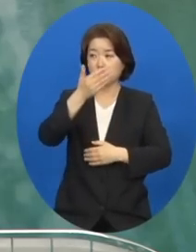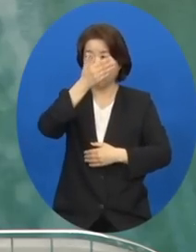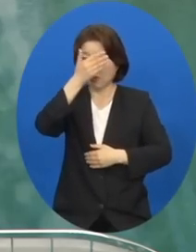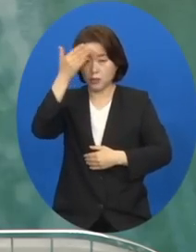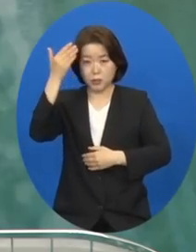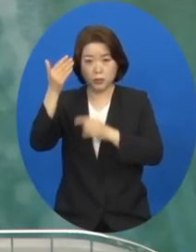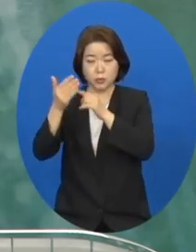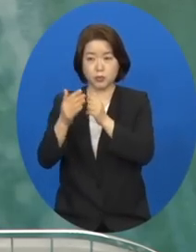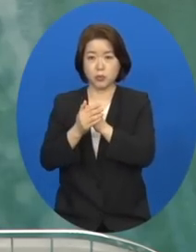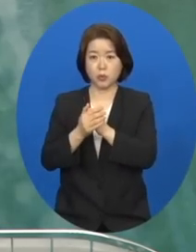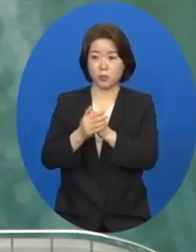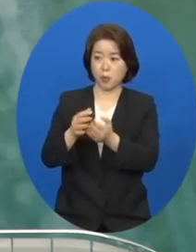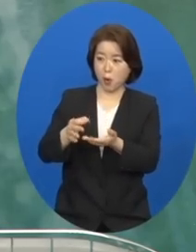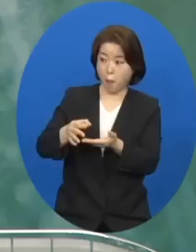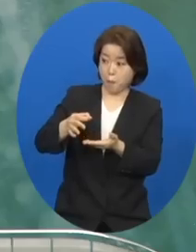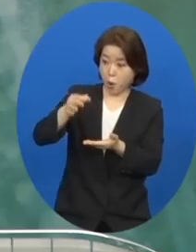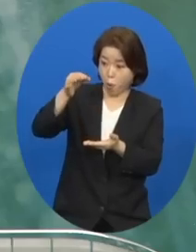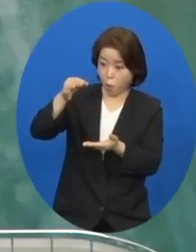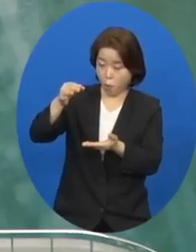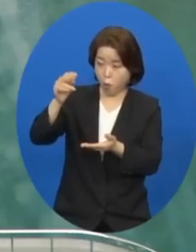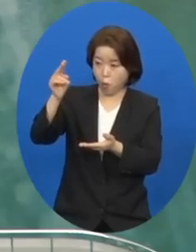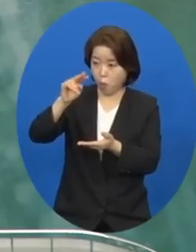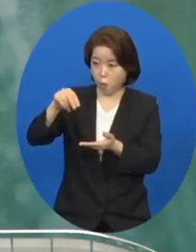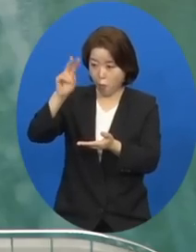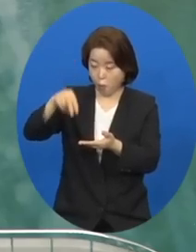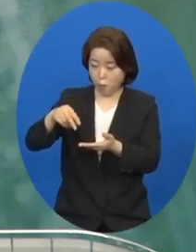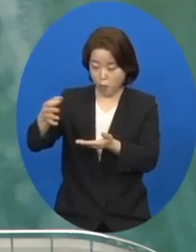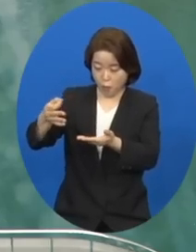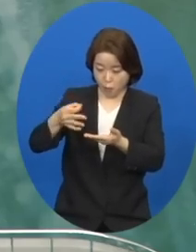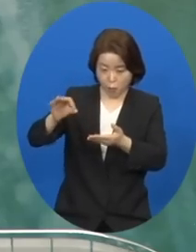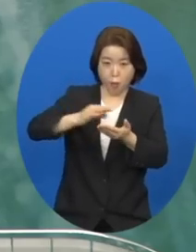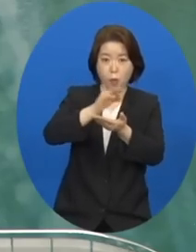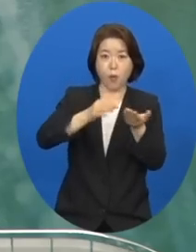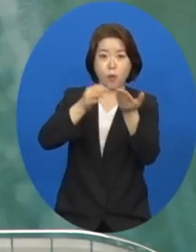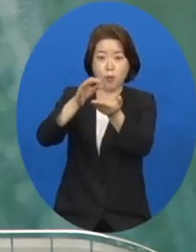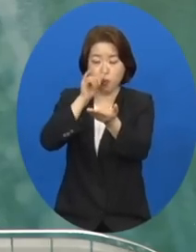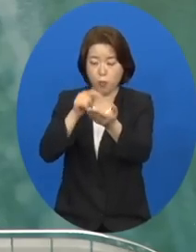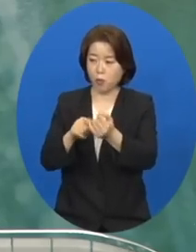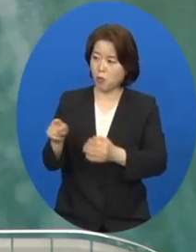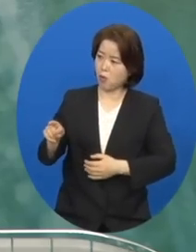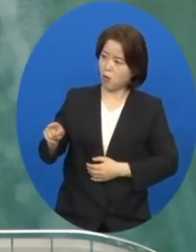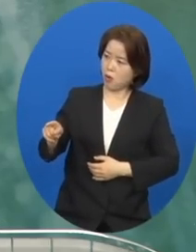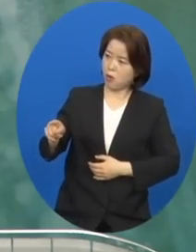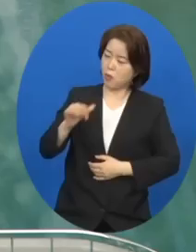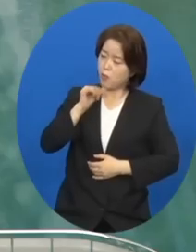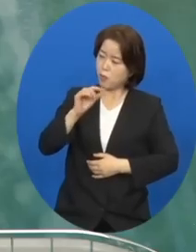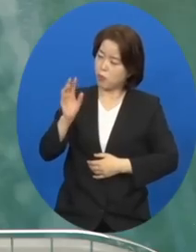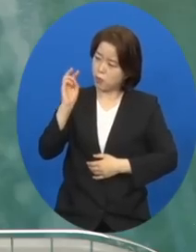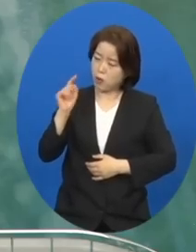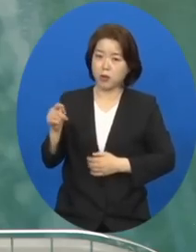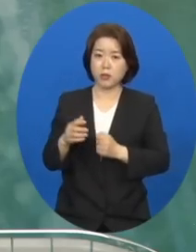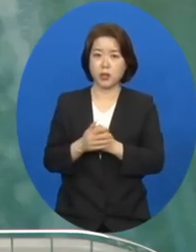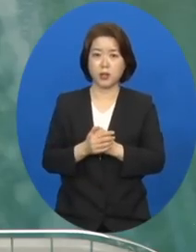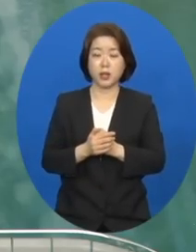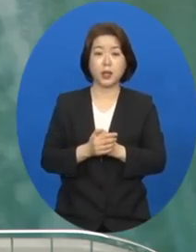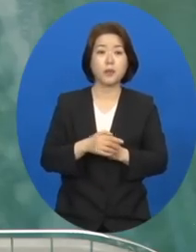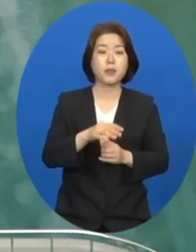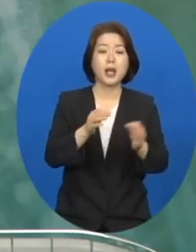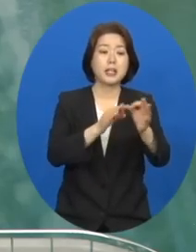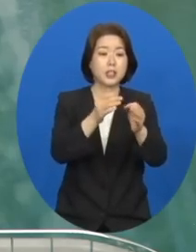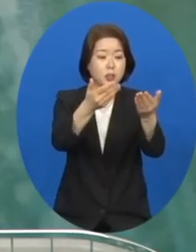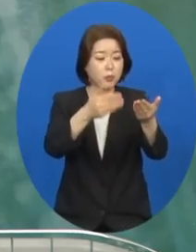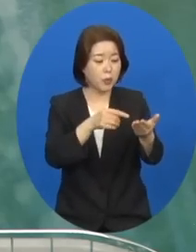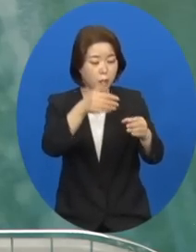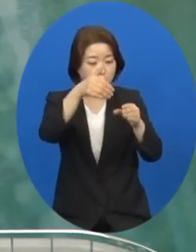헌금을 한 거예요 아니 무슨 돈이 있다고 괴사가 저장부 알아봤더니 이제 봉투를 하나 주시는데 그의